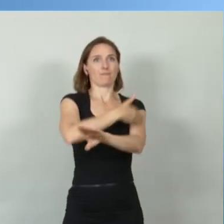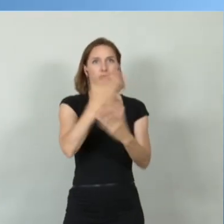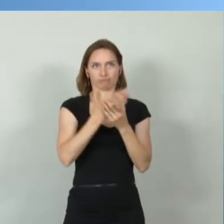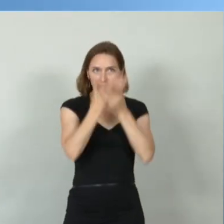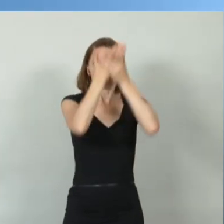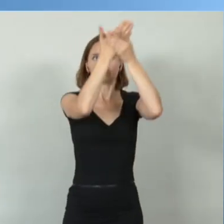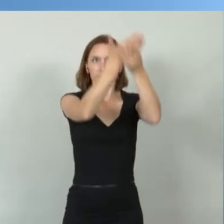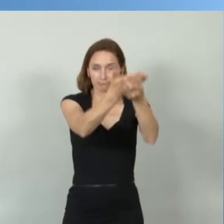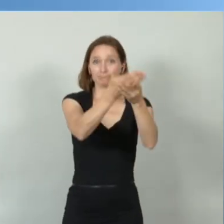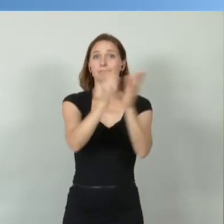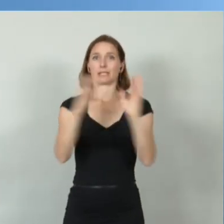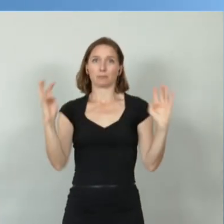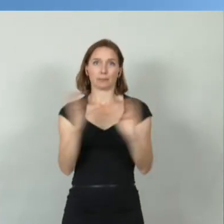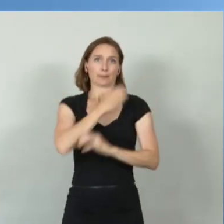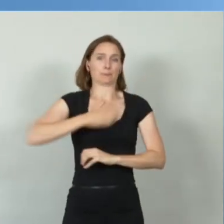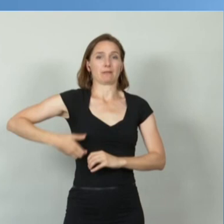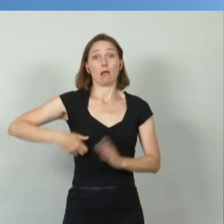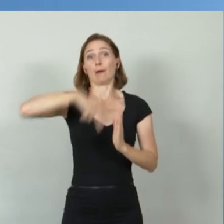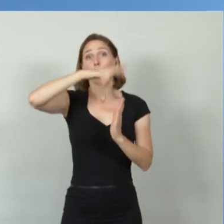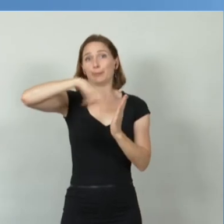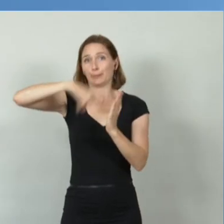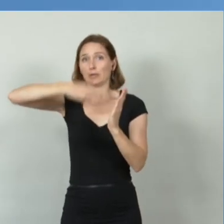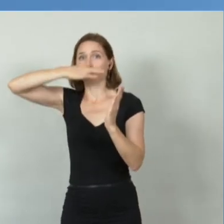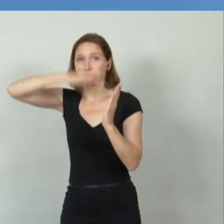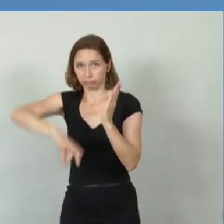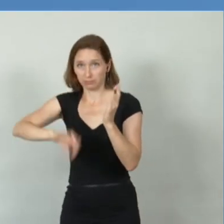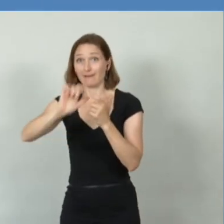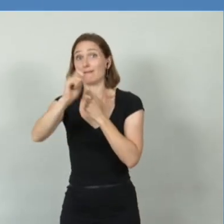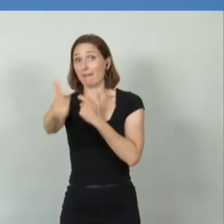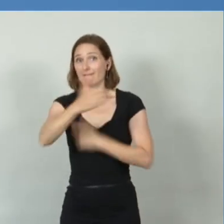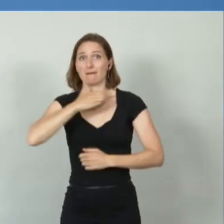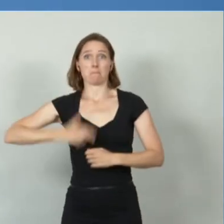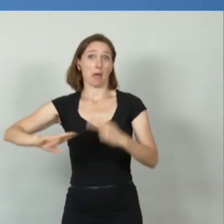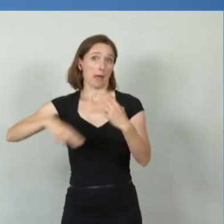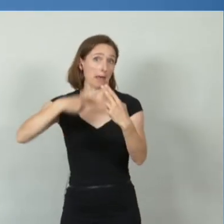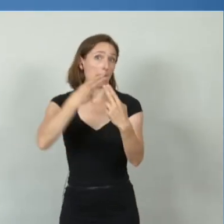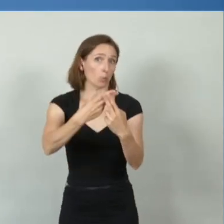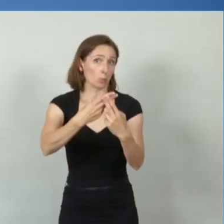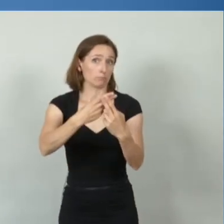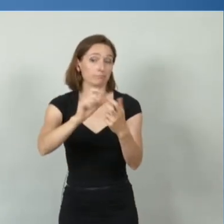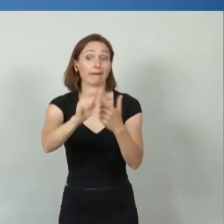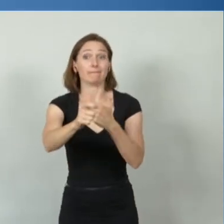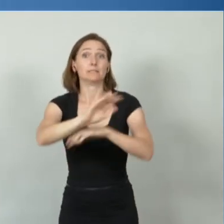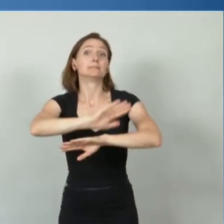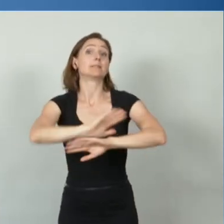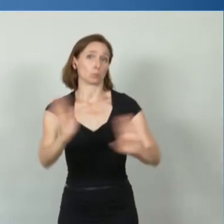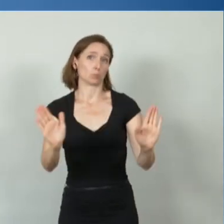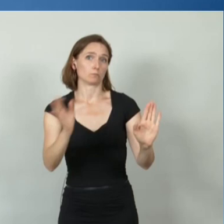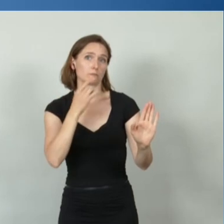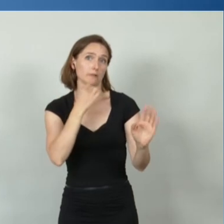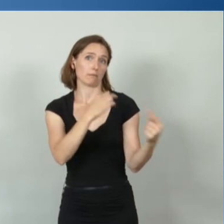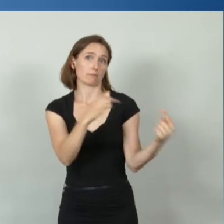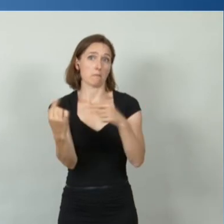lors du Conseil font l'objet d'une réponse du maire et donc ne sont pas